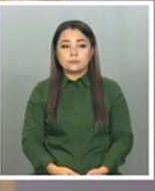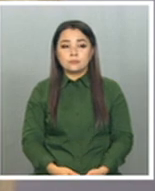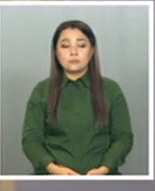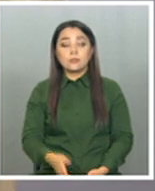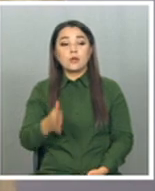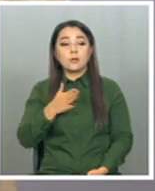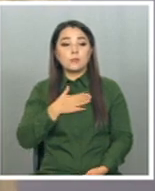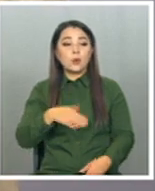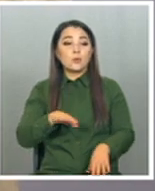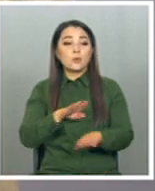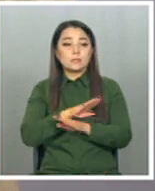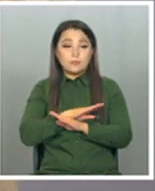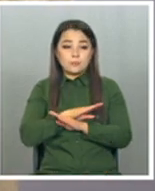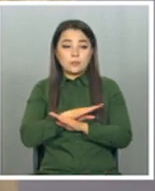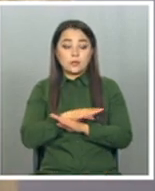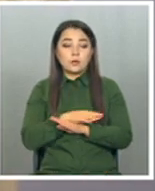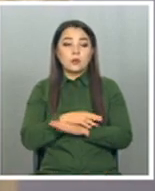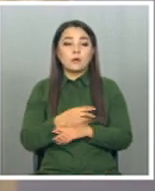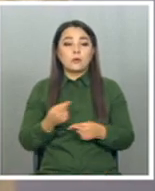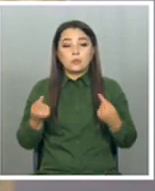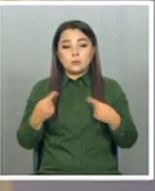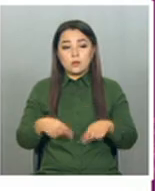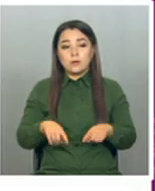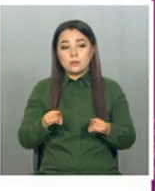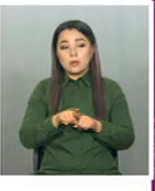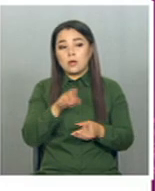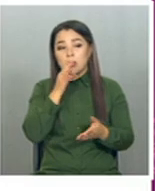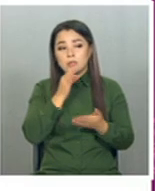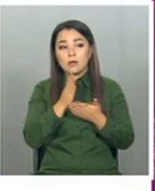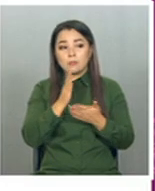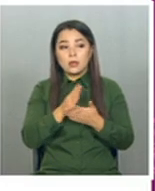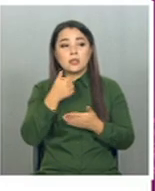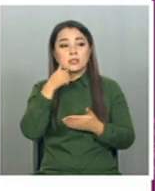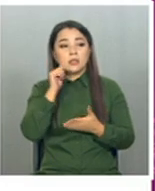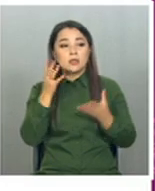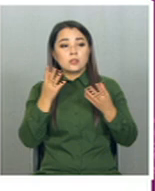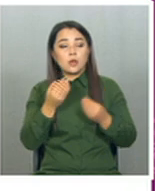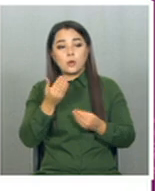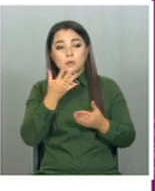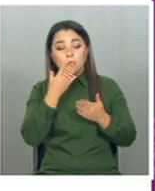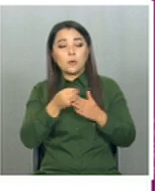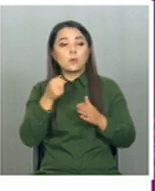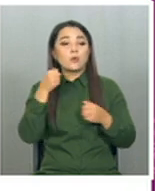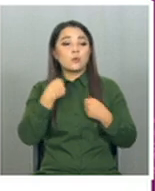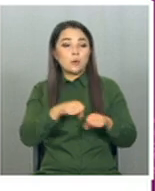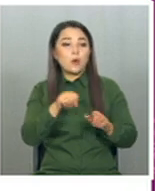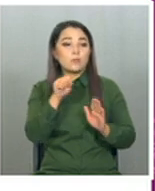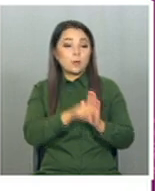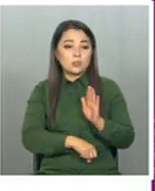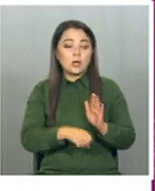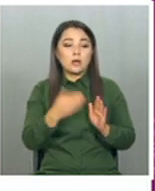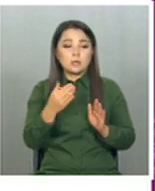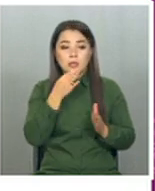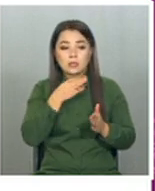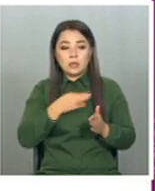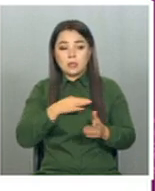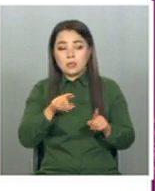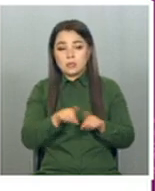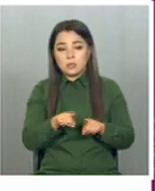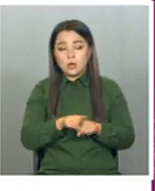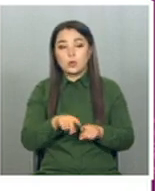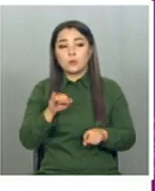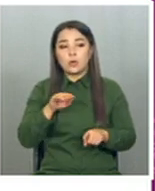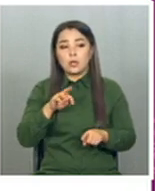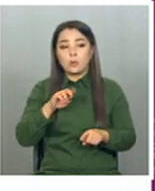Мен өлсем, құнсыз кетер демесен, кешегі өзіңнің ұрып өлтірген Тілеуберді құлыңдай.